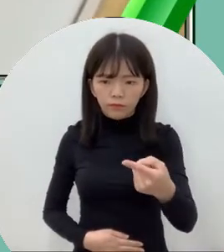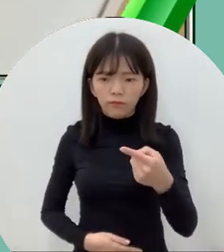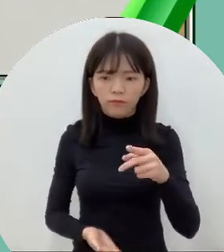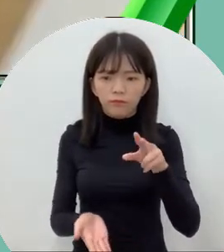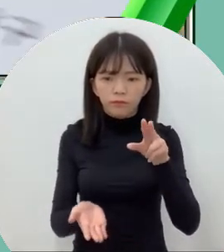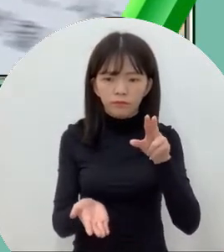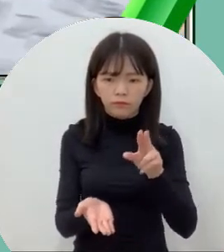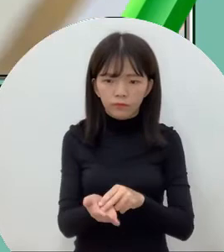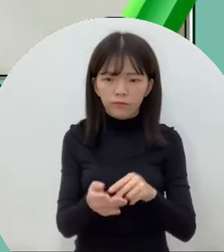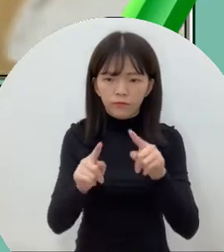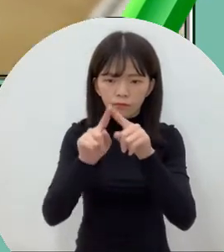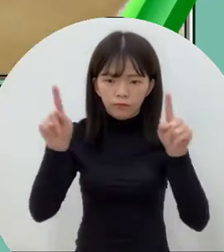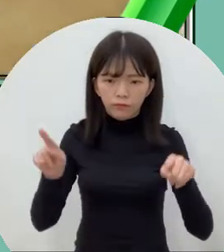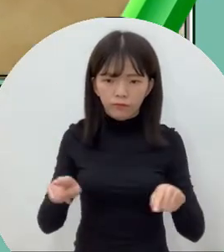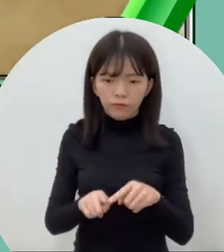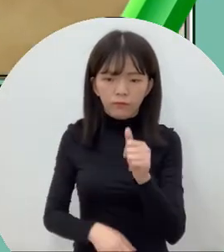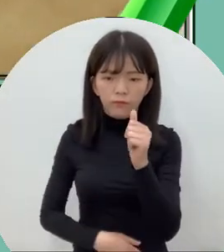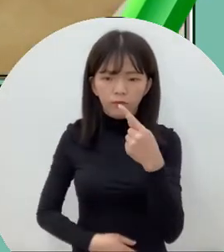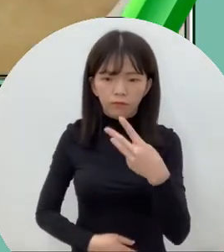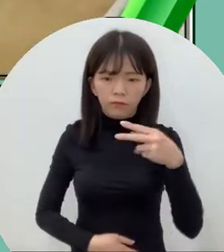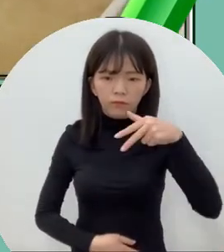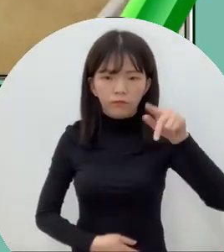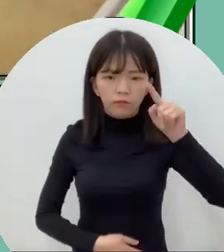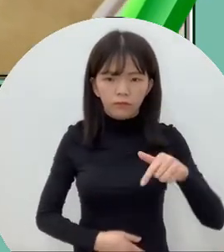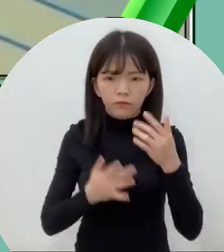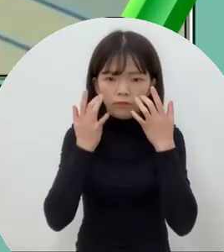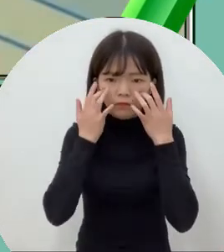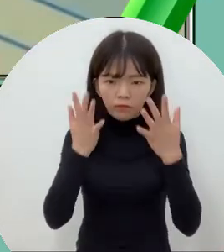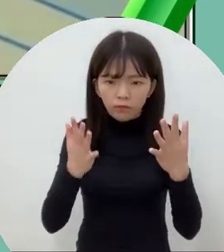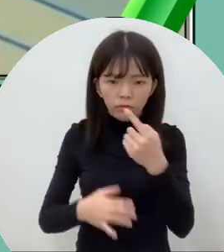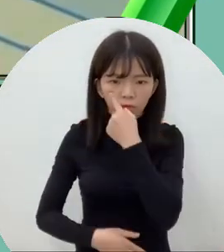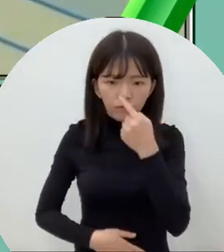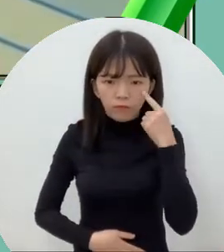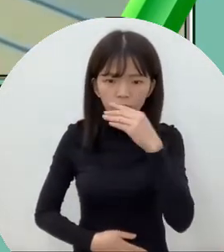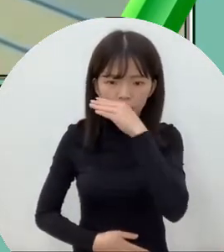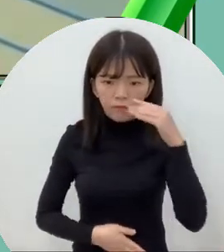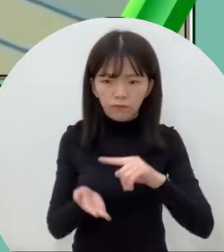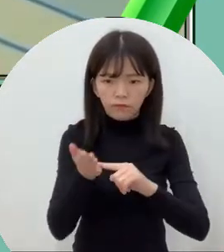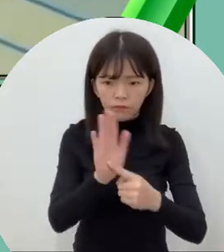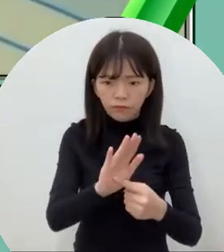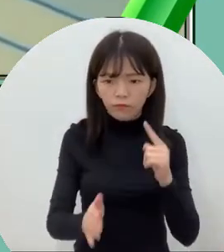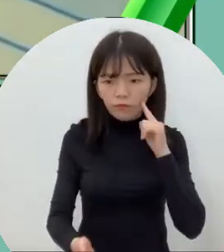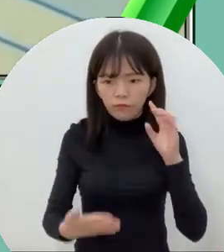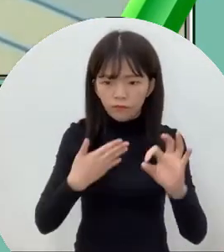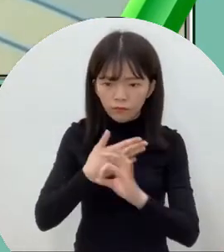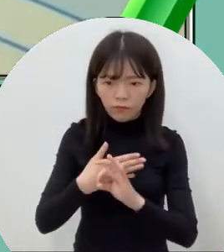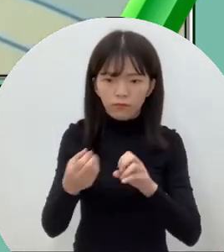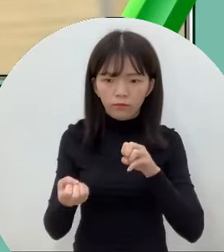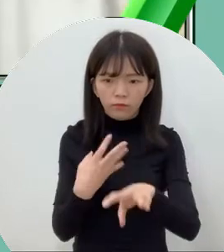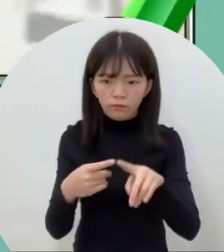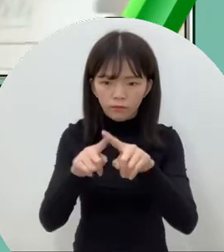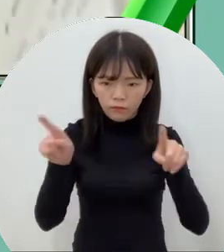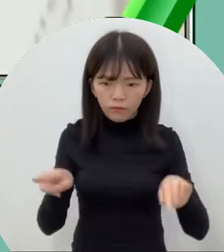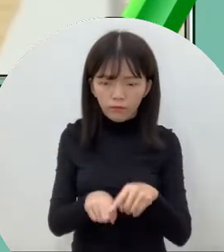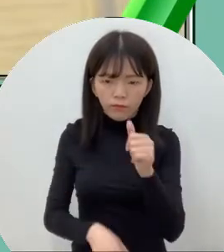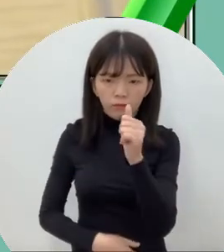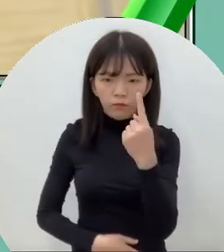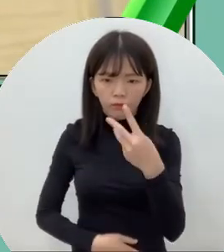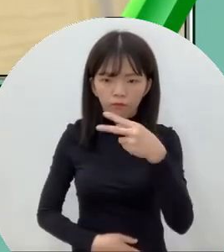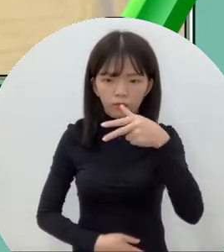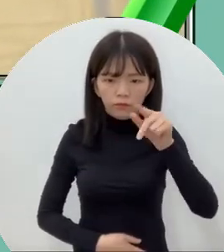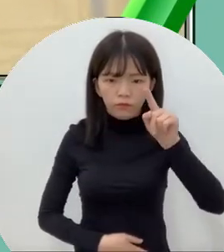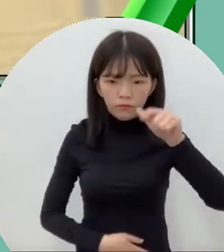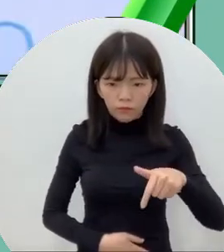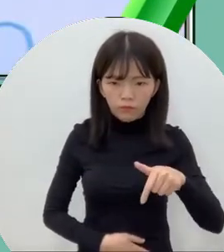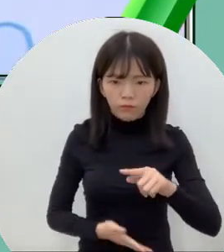그 다음으로는 문제지의 문형을 정확히 확인하고 답안지 문형란에 올바르게 표기합니다.